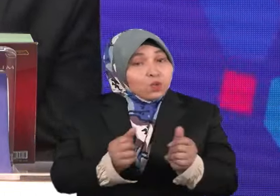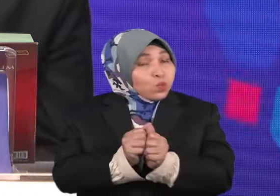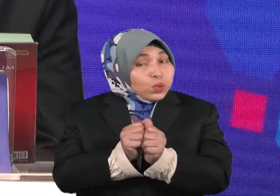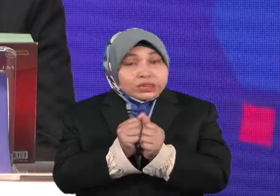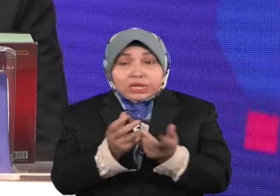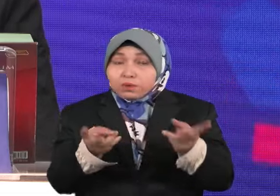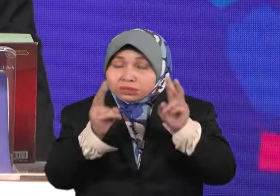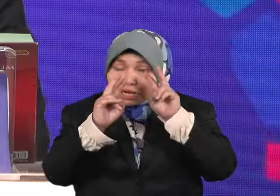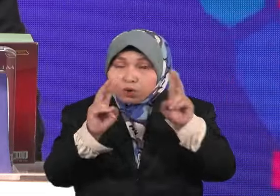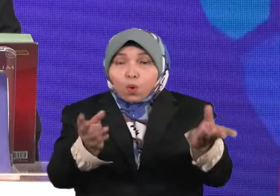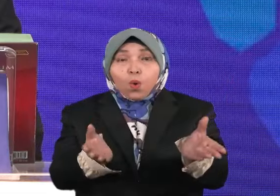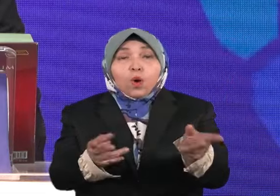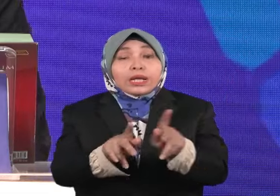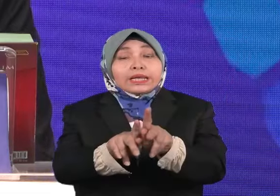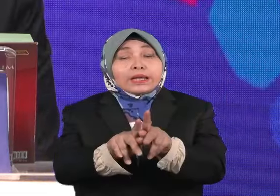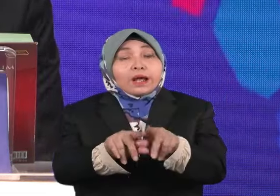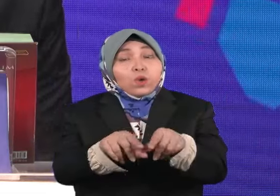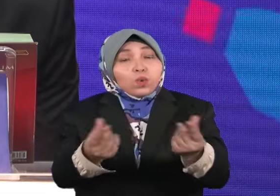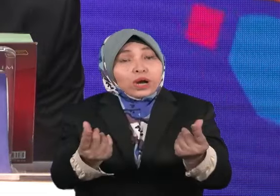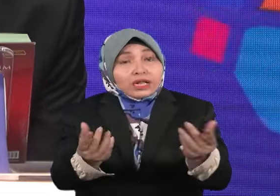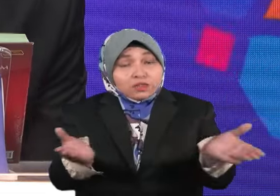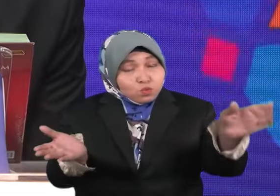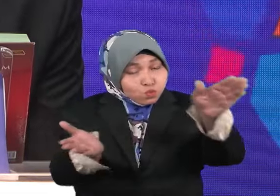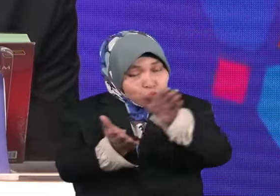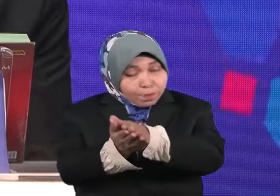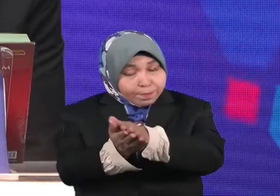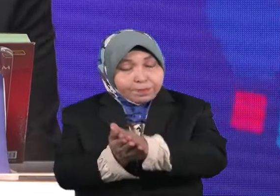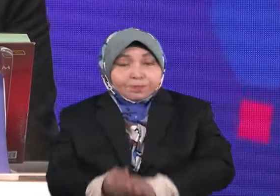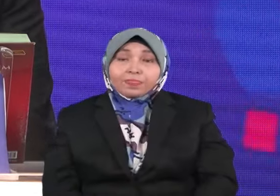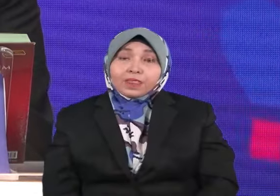melihat mushaf. Semangat sikit.